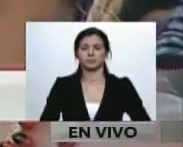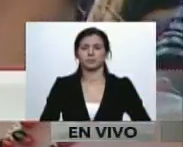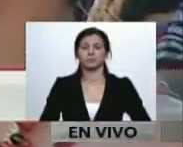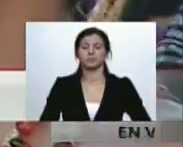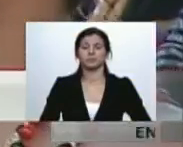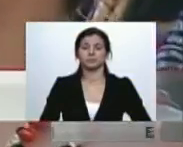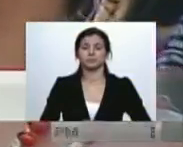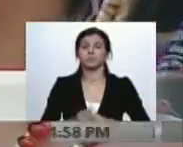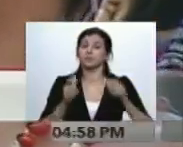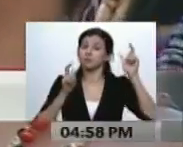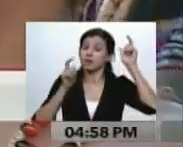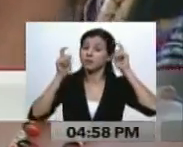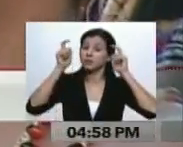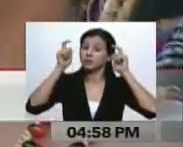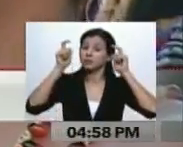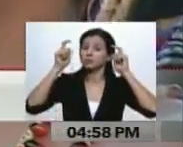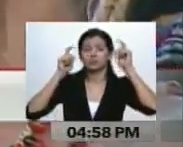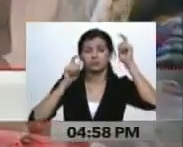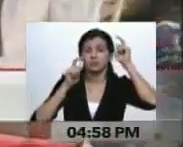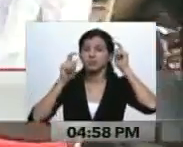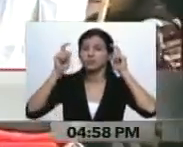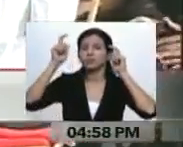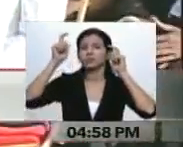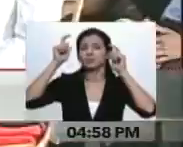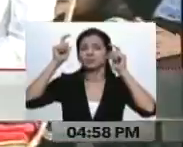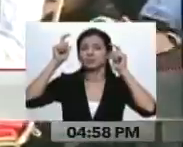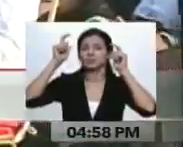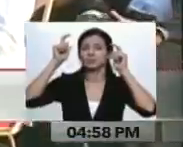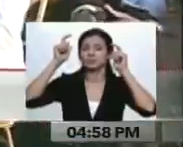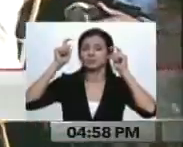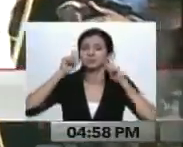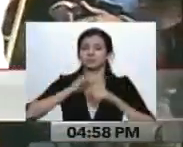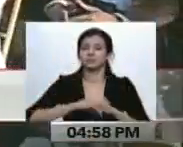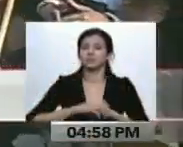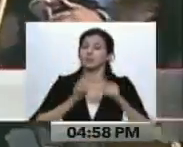Chávez, Chávez, Chávez,